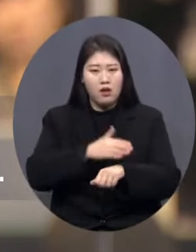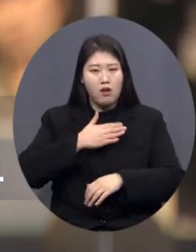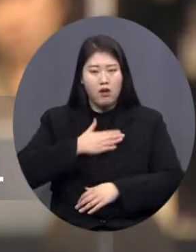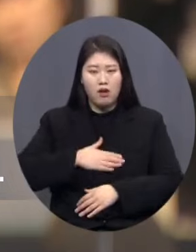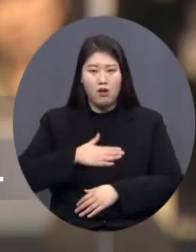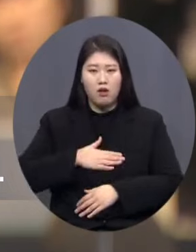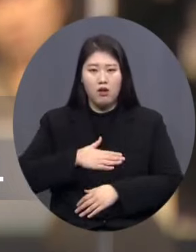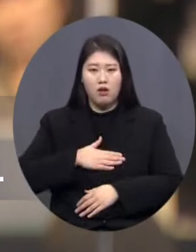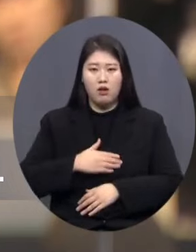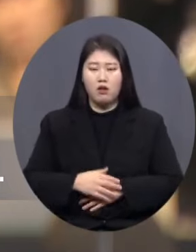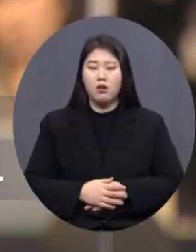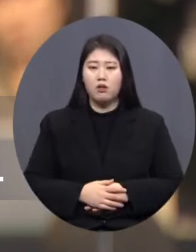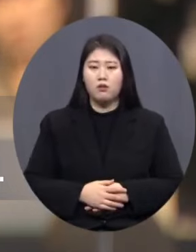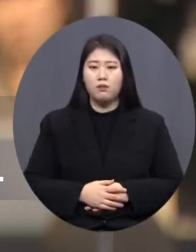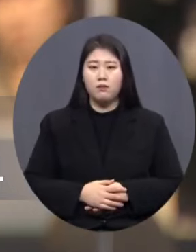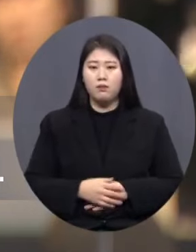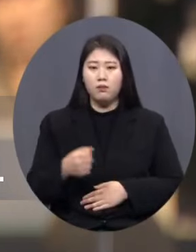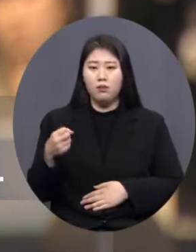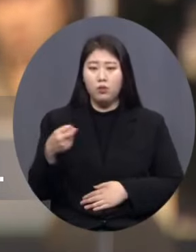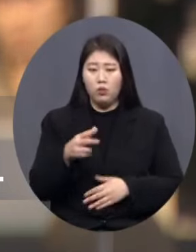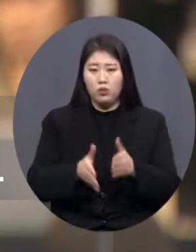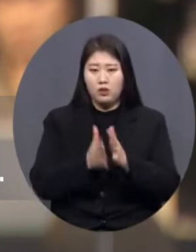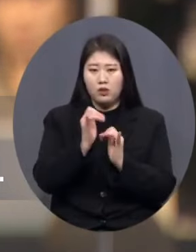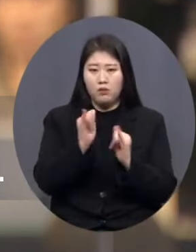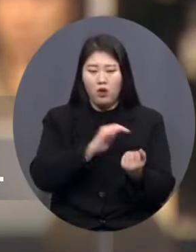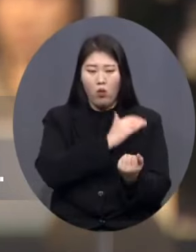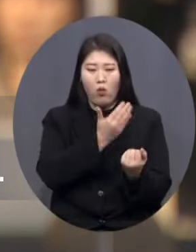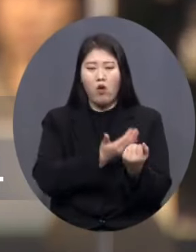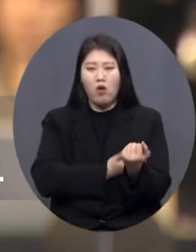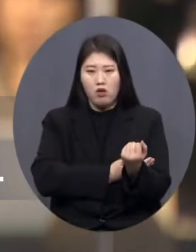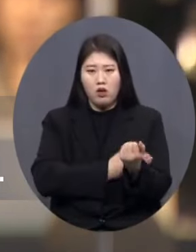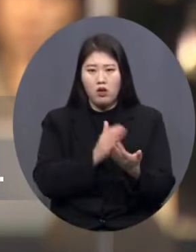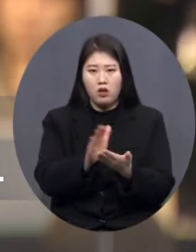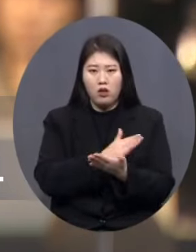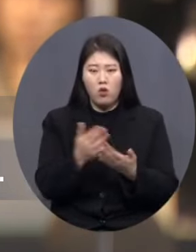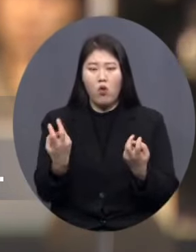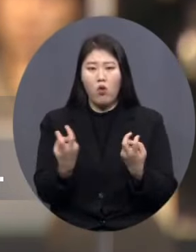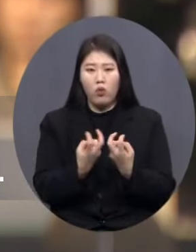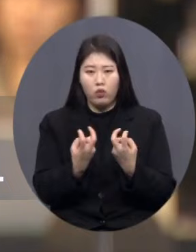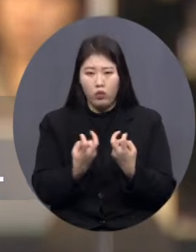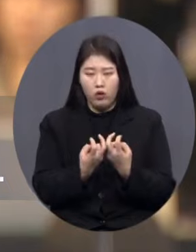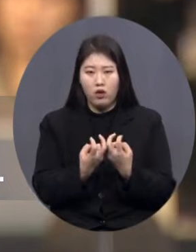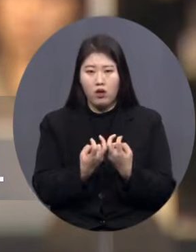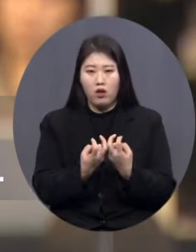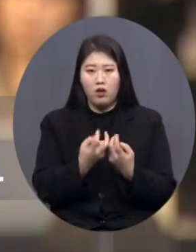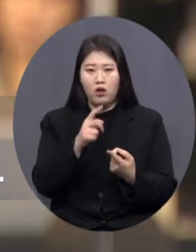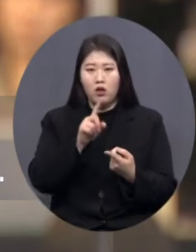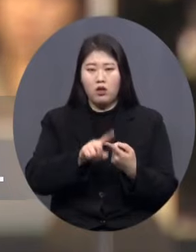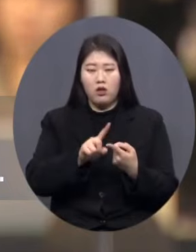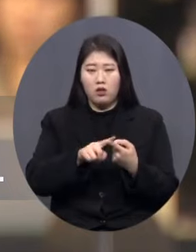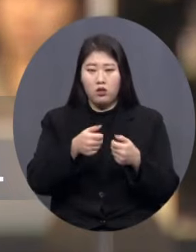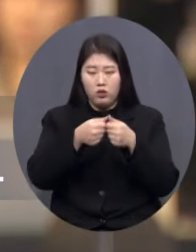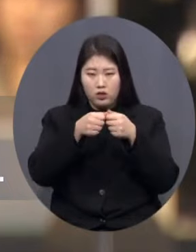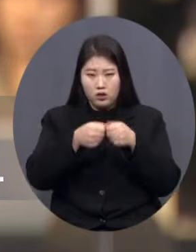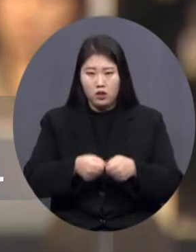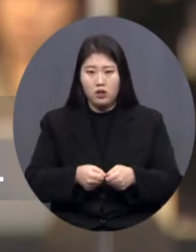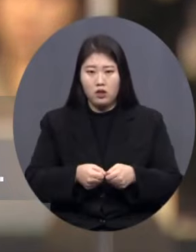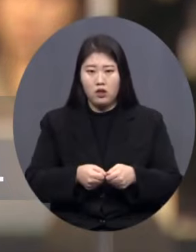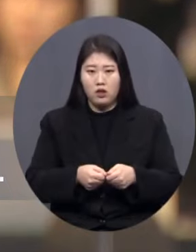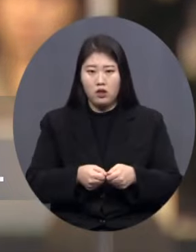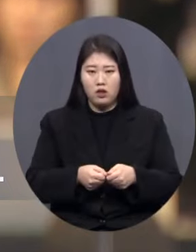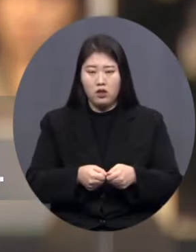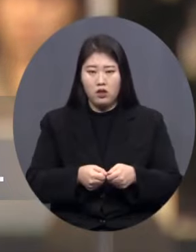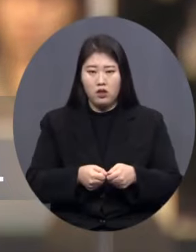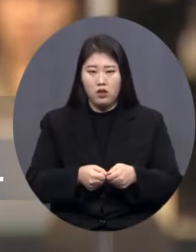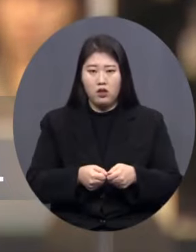또 시민의 권리가 어떻게 나눠지는지 이런 것도 좀 자세히 제주도민의 인식